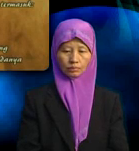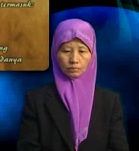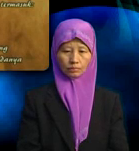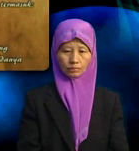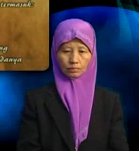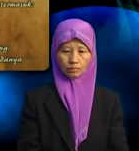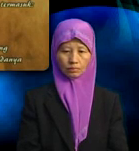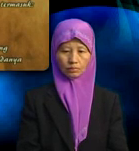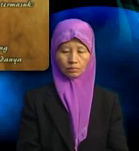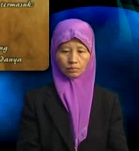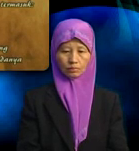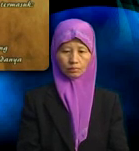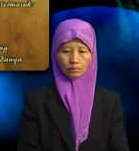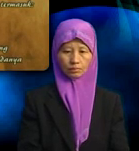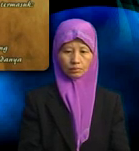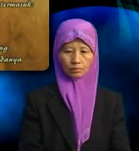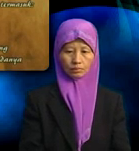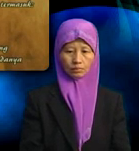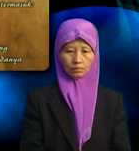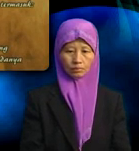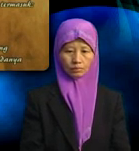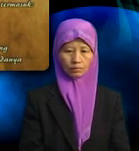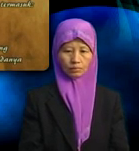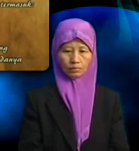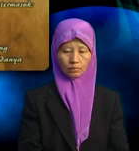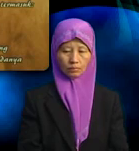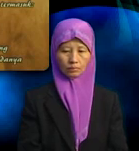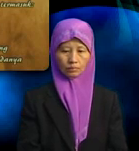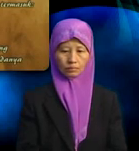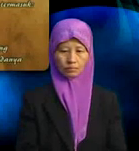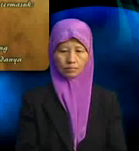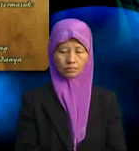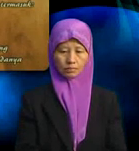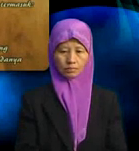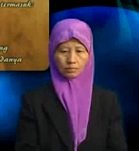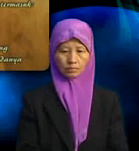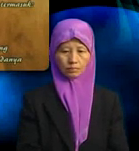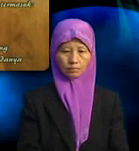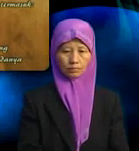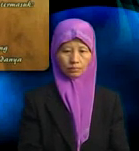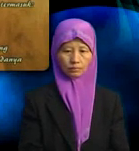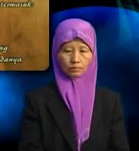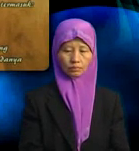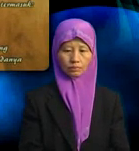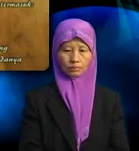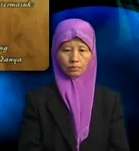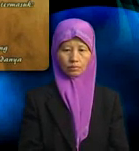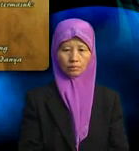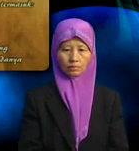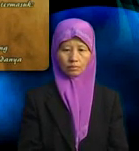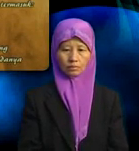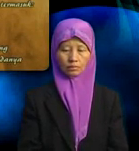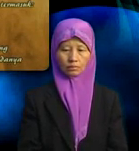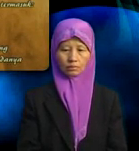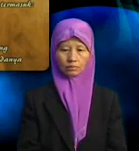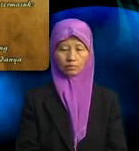darahnya, air liurnya, dagingnya, peluhnya dan semua benda yang diperbuat